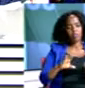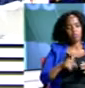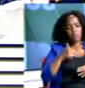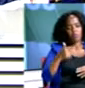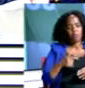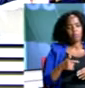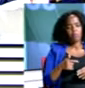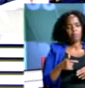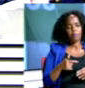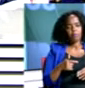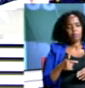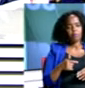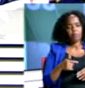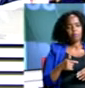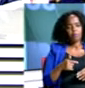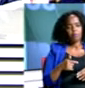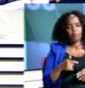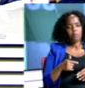fa ane ni